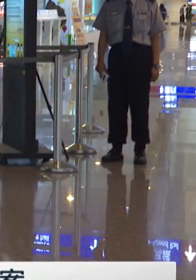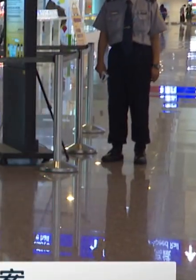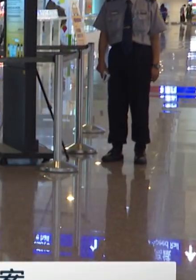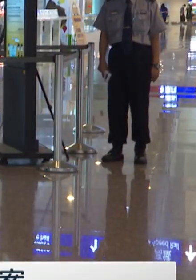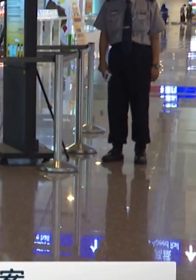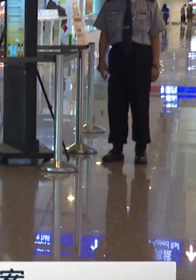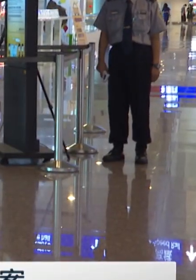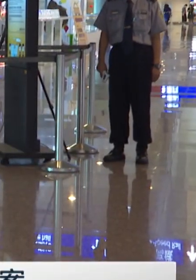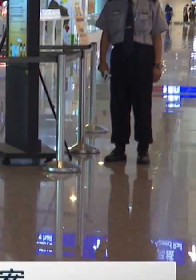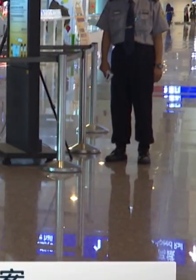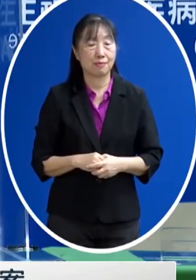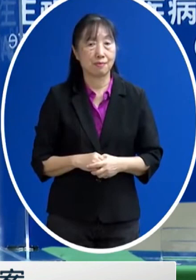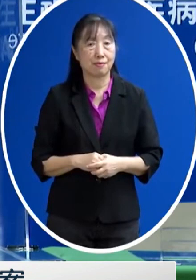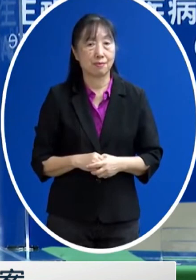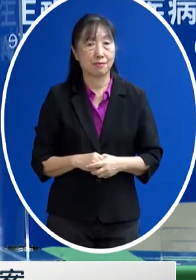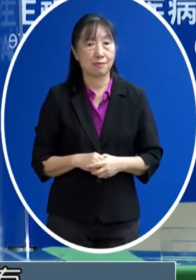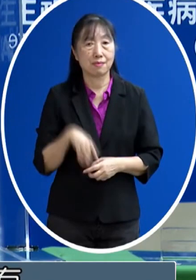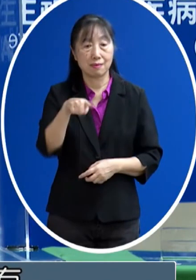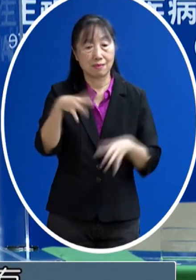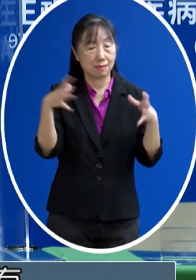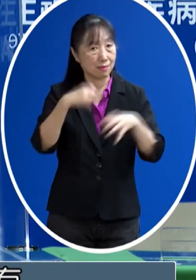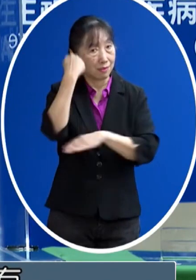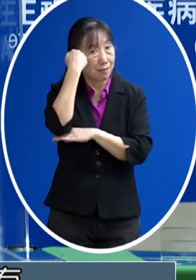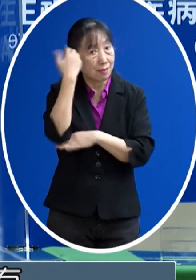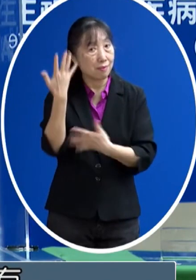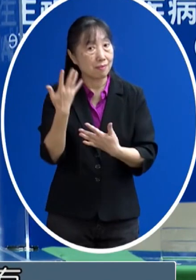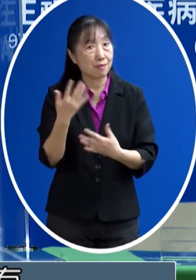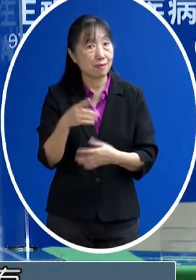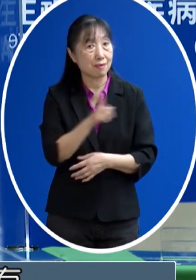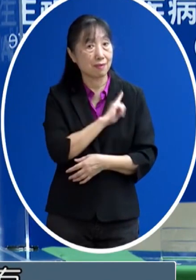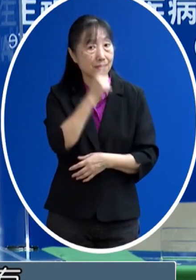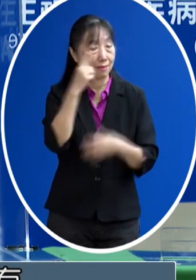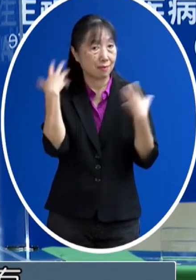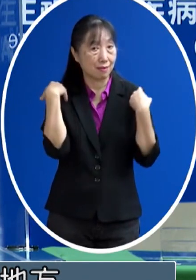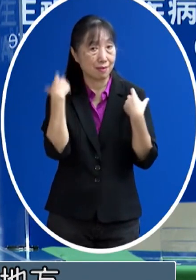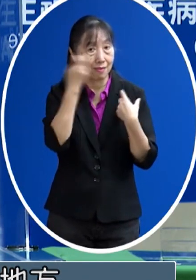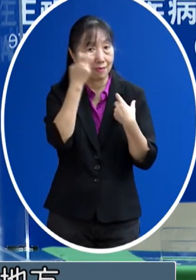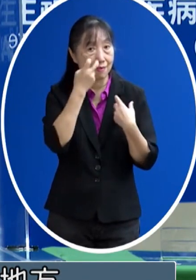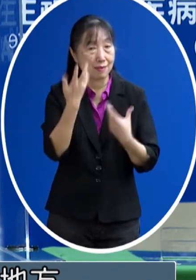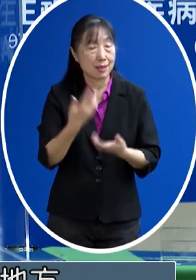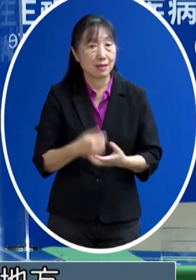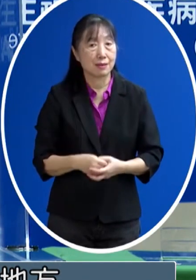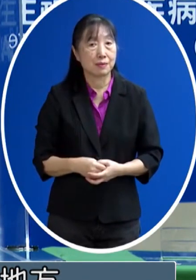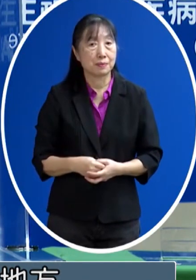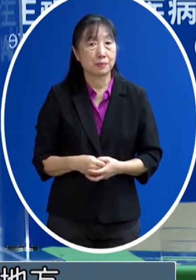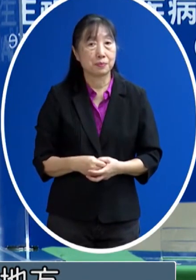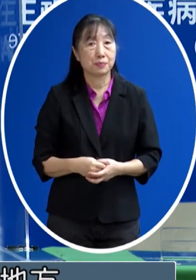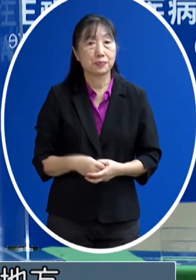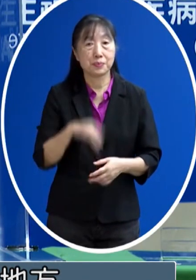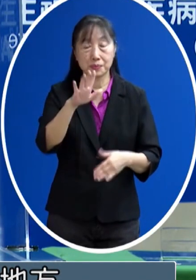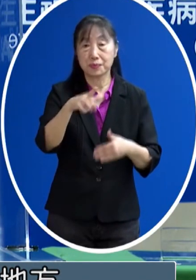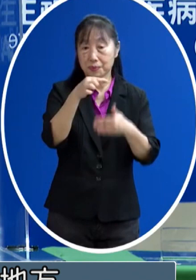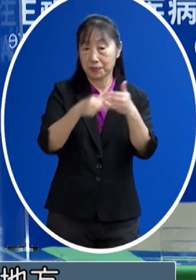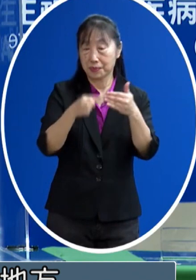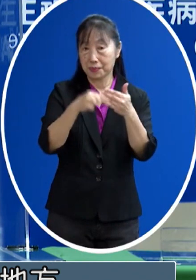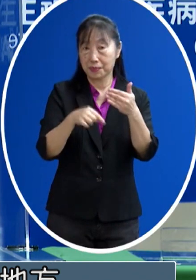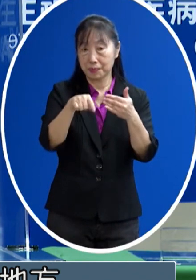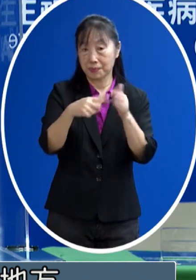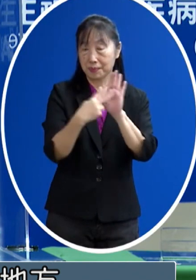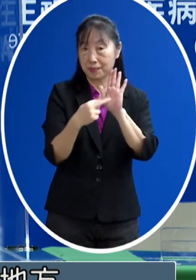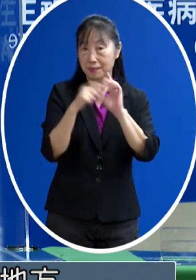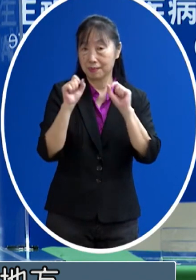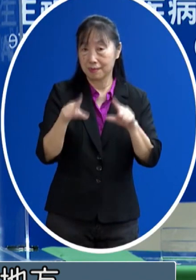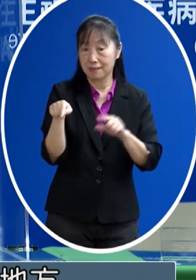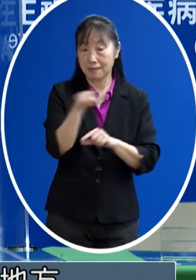主健康管理规范。 同住者加强自主健康管理，还有自主健康管理的一些措施的不一样的地方